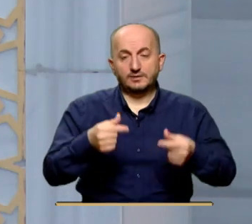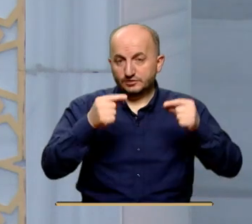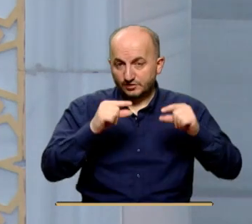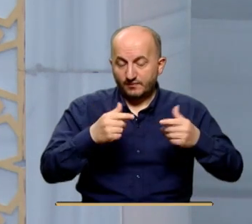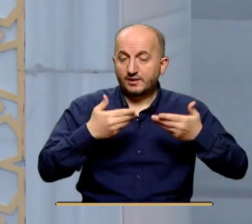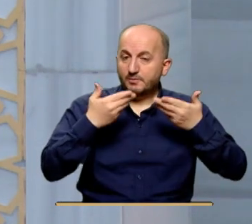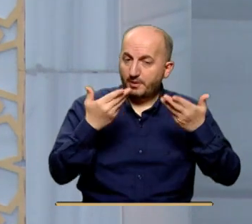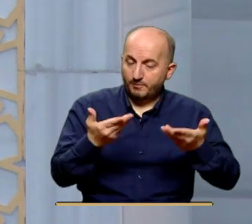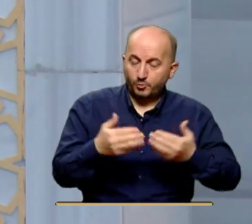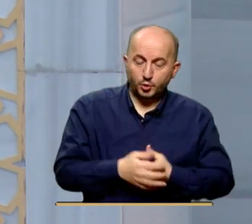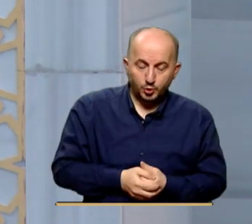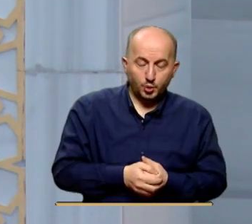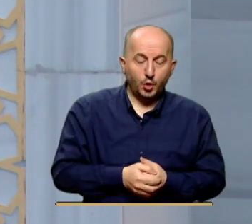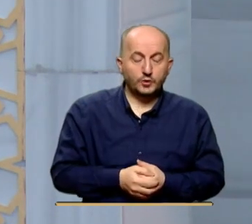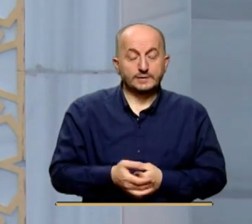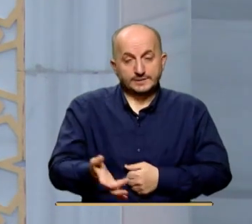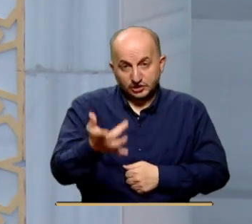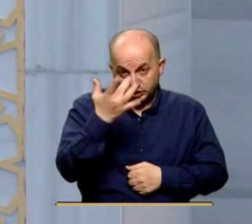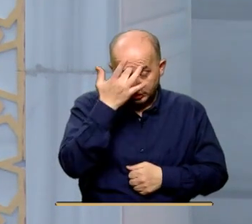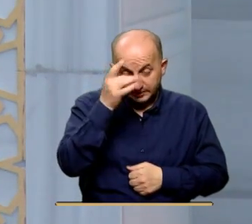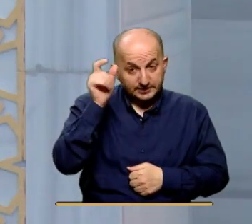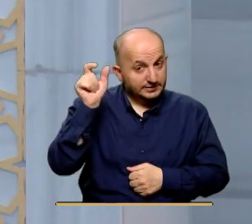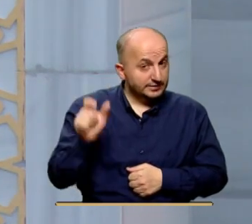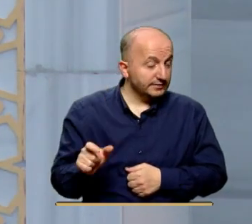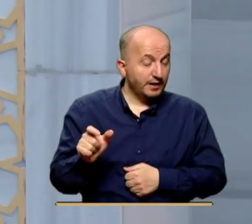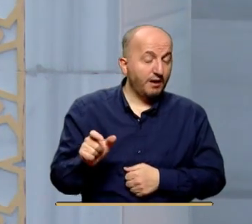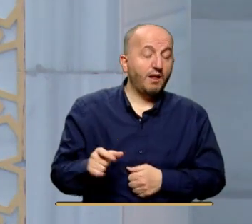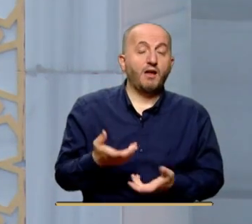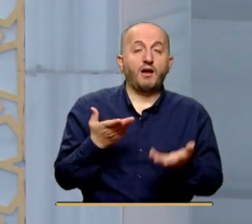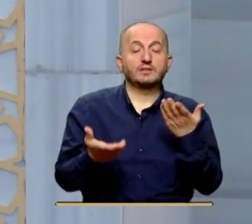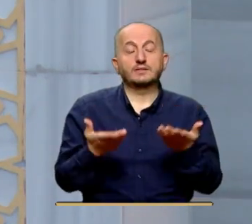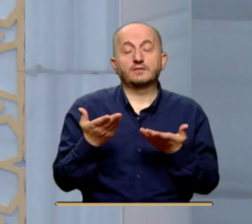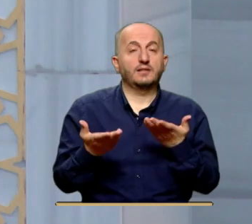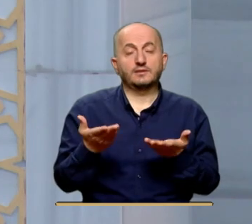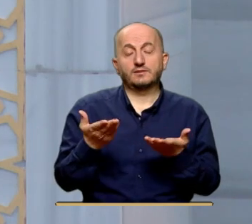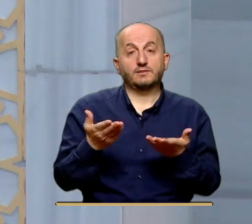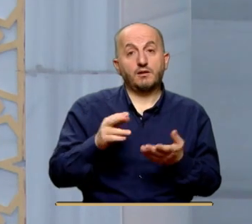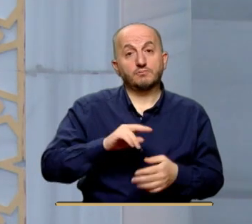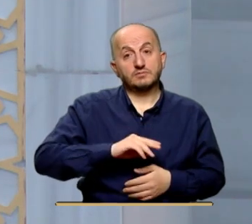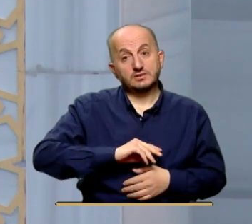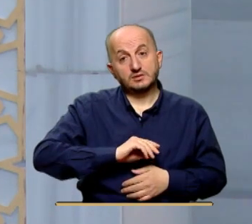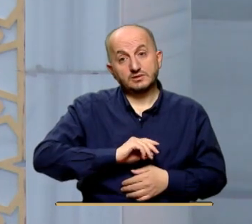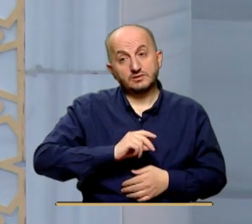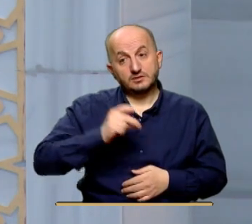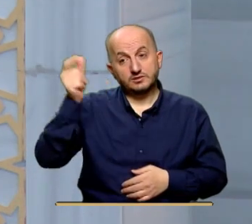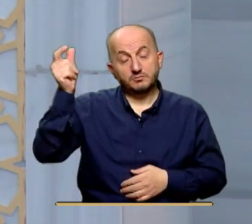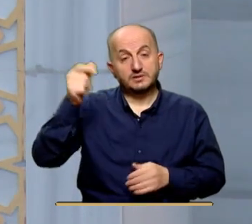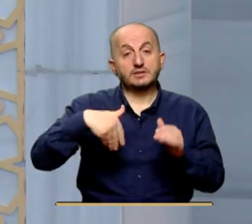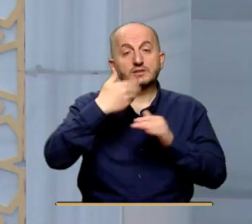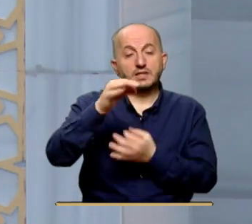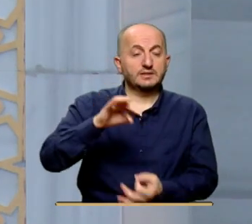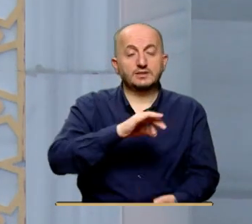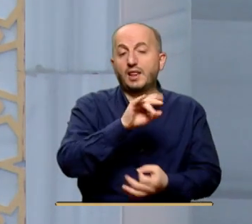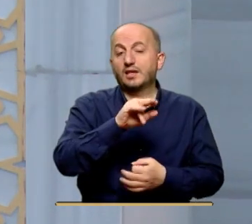beyan buyuruluyor. Yani şehidin ahiret alemine göçmesi diğer insanlar gibi